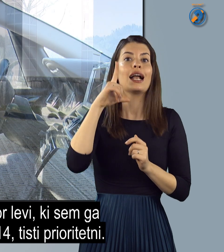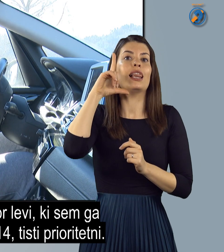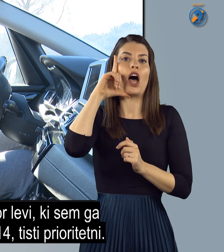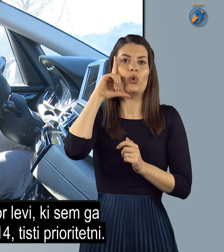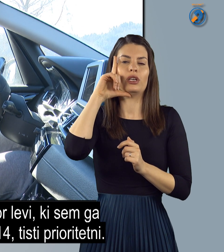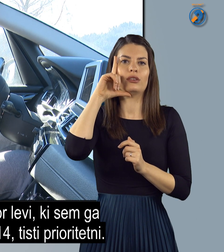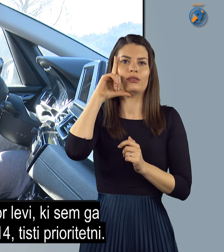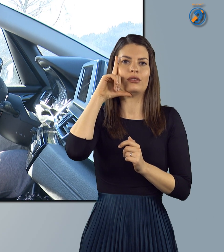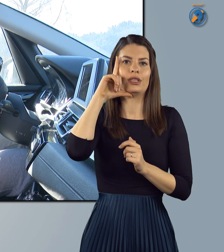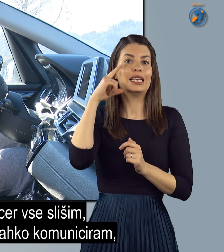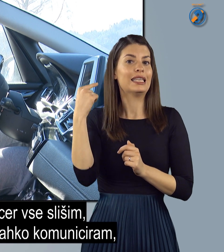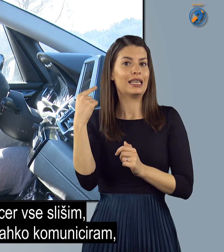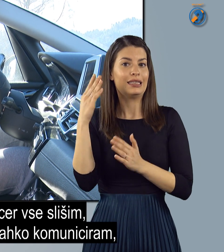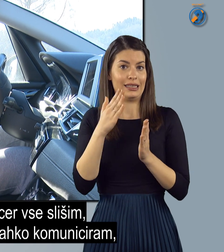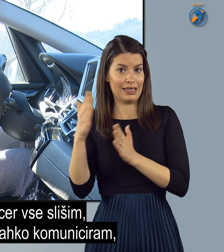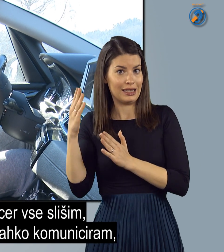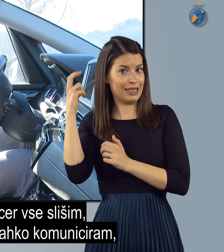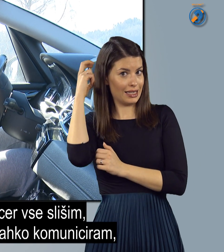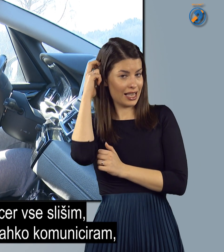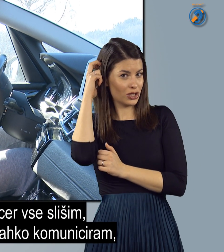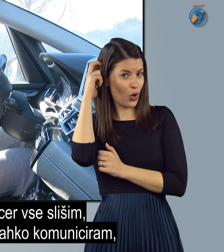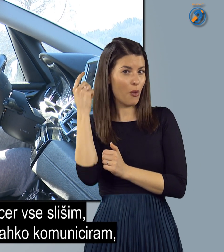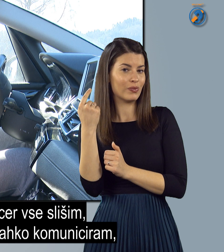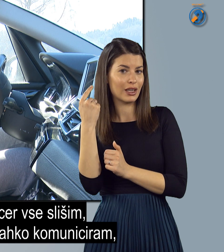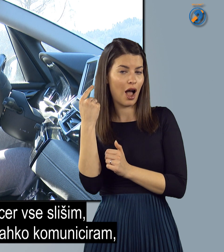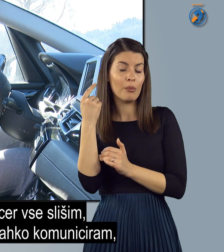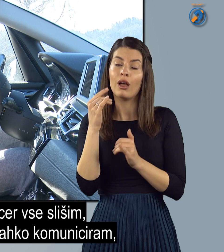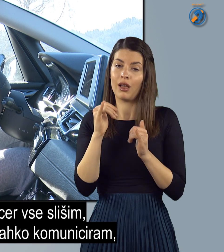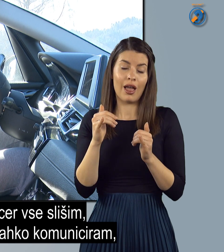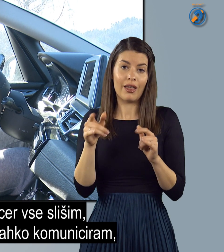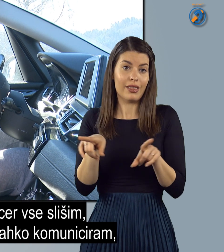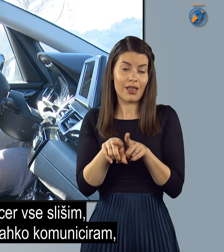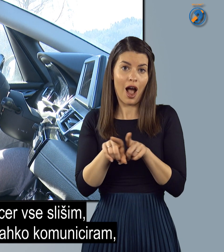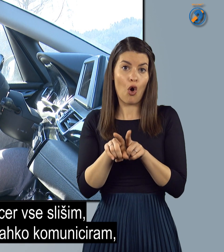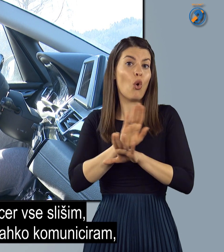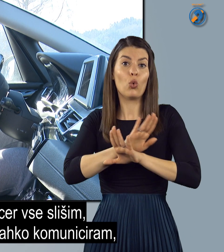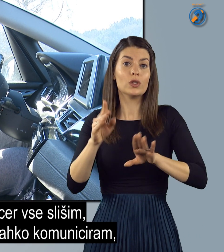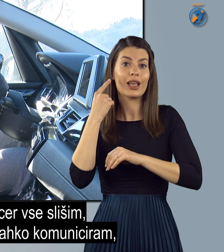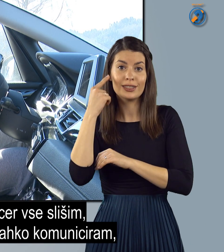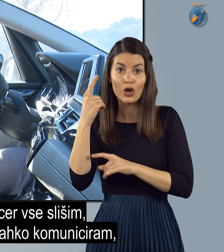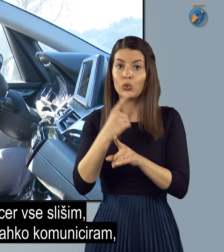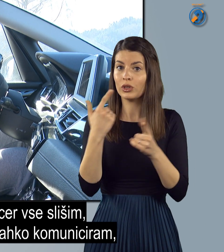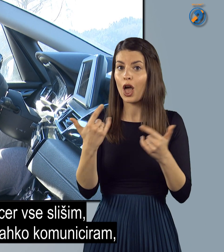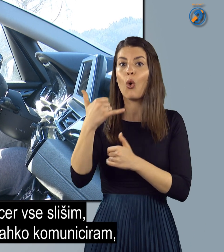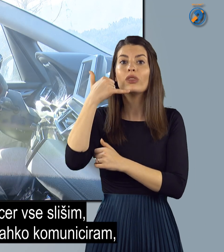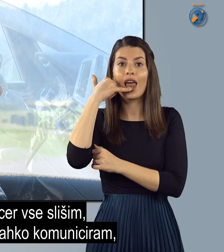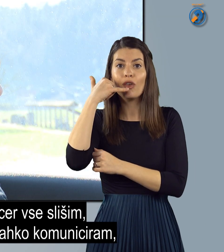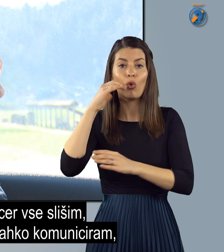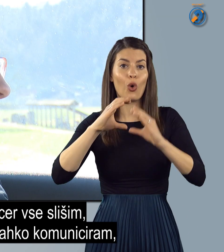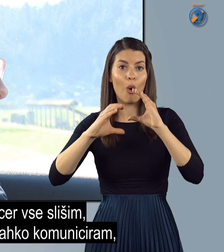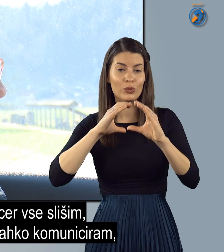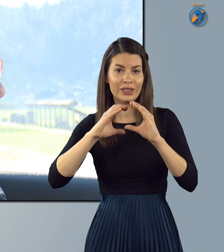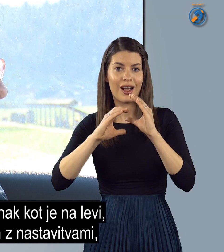tisti prioriteten, desni. Za desnim pa ravno tako, v bistvu pravzaprav vse slišim, tudi po telefonu